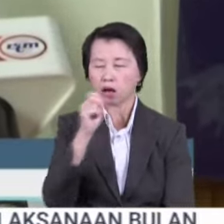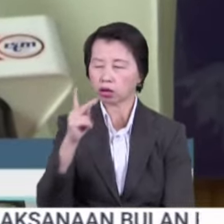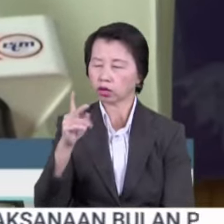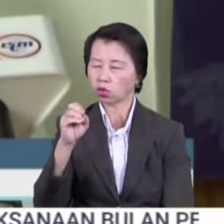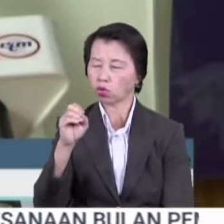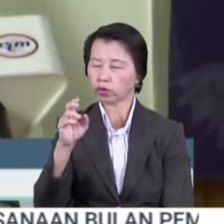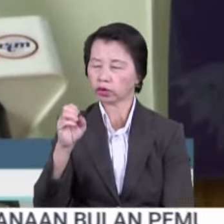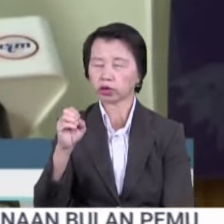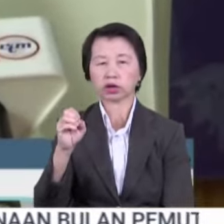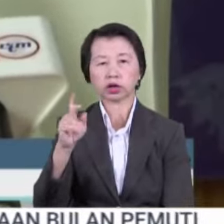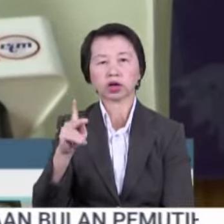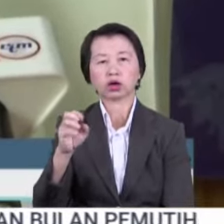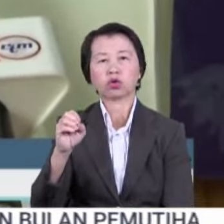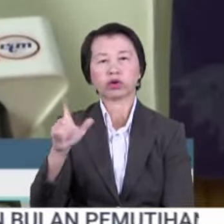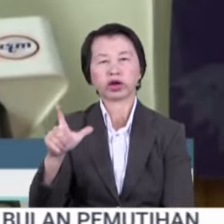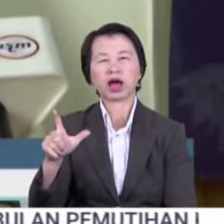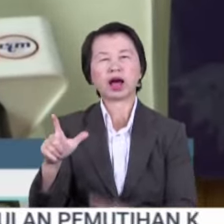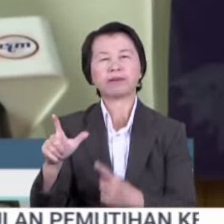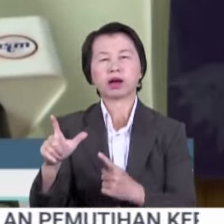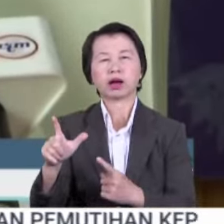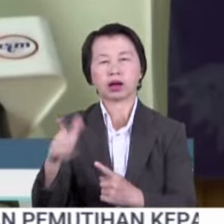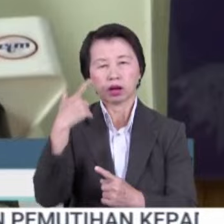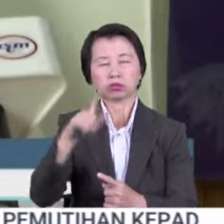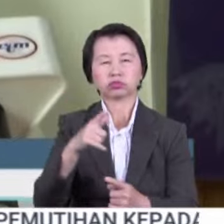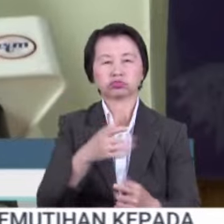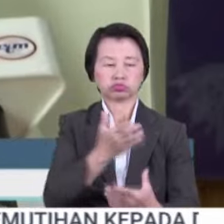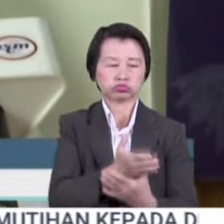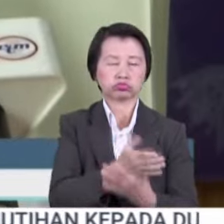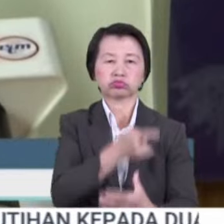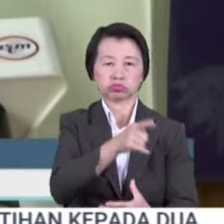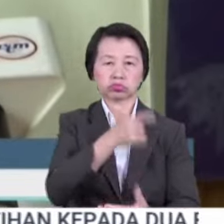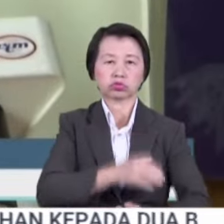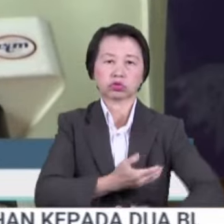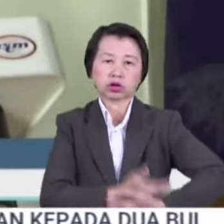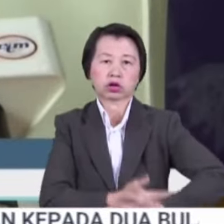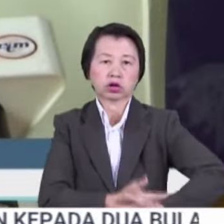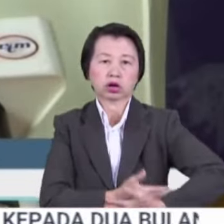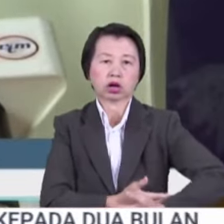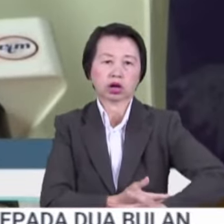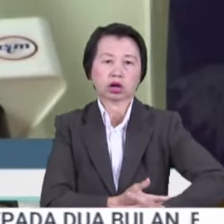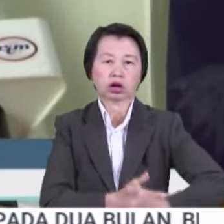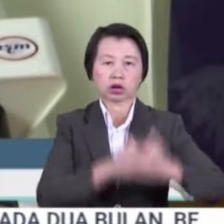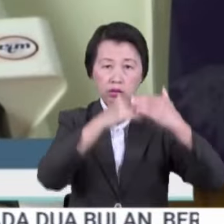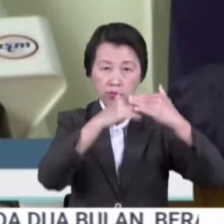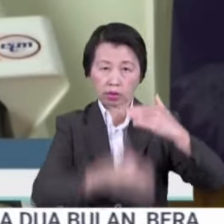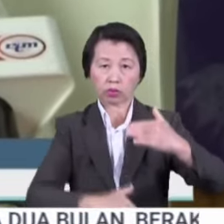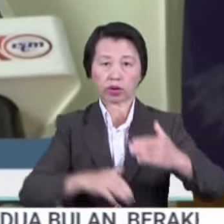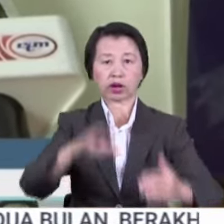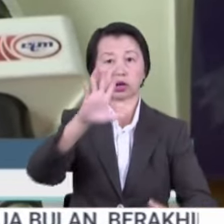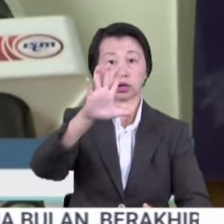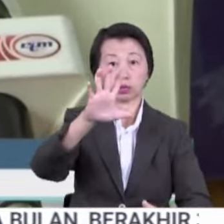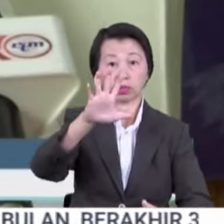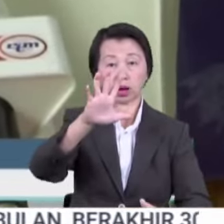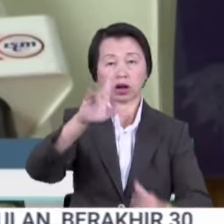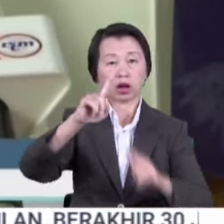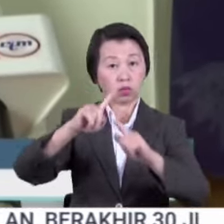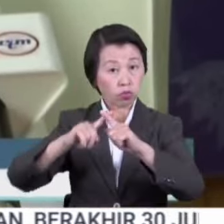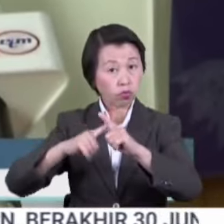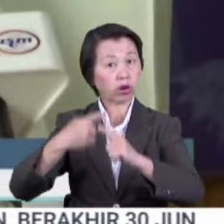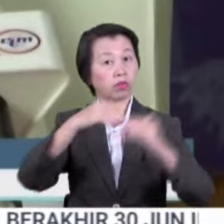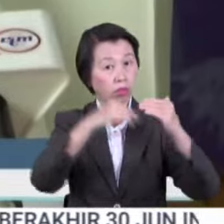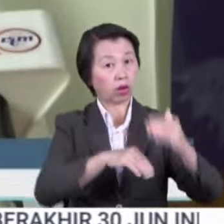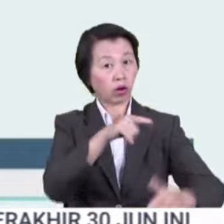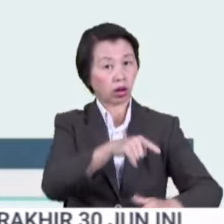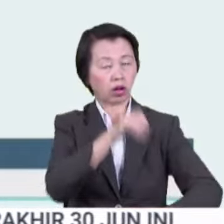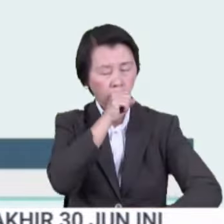pada kanak-kanak dan banyak kadang-kadang yang dibawa umur 5 bulan dan juga